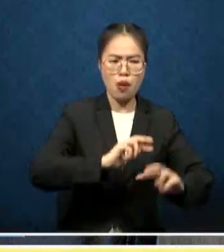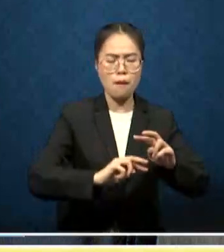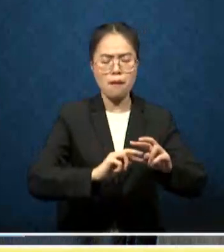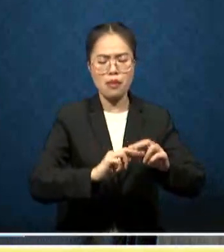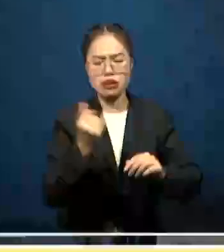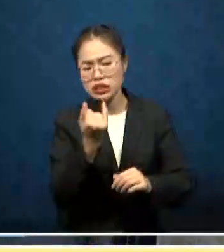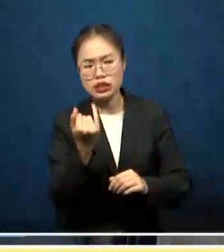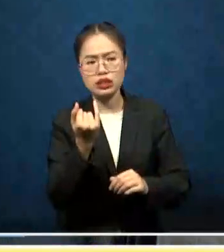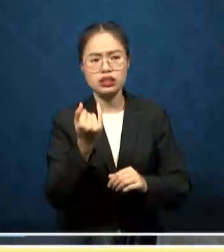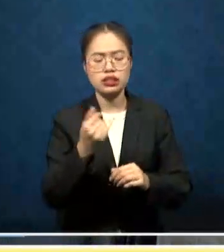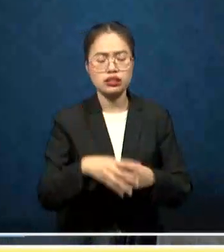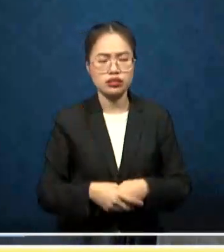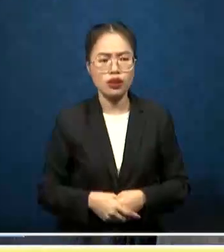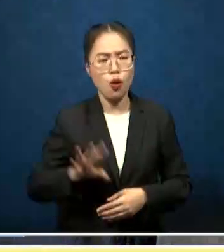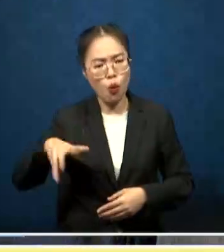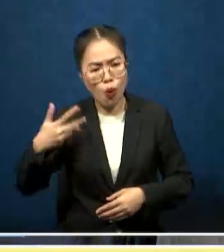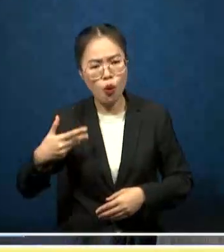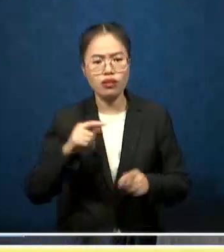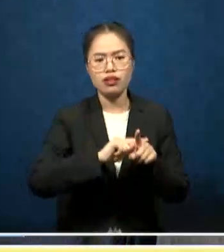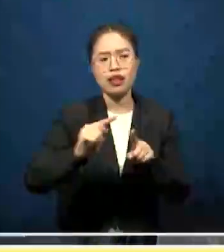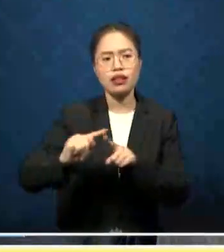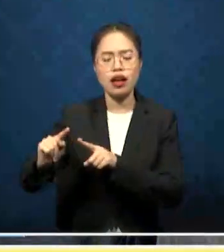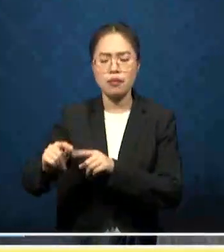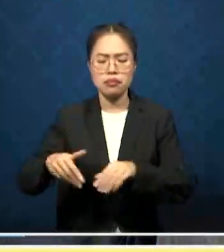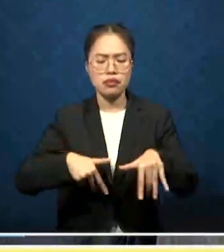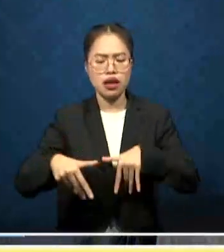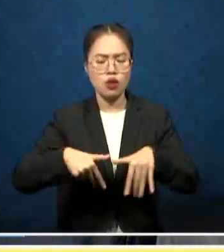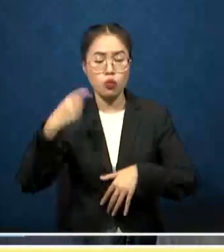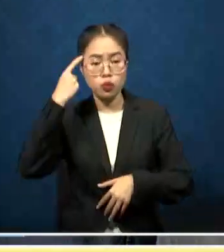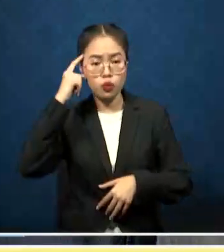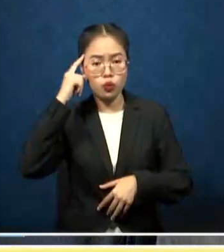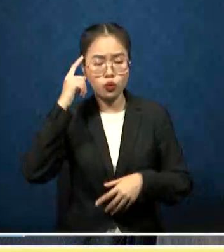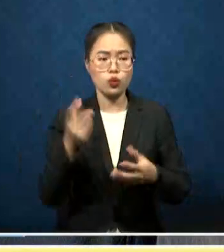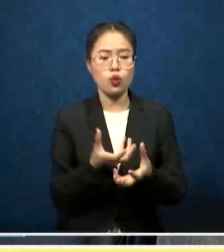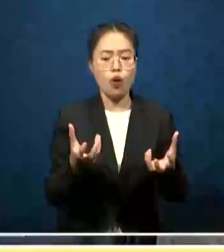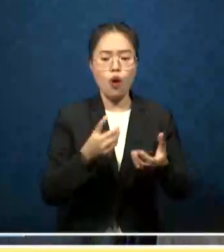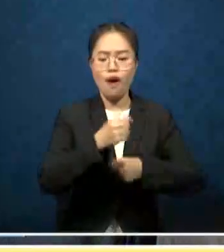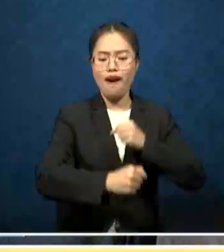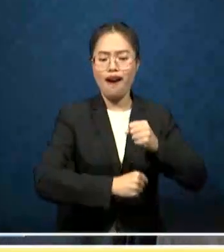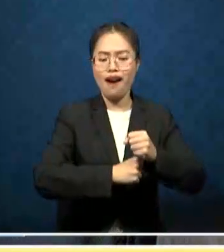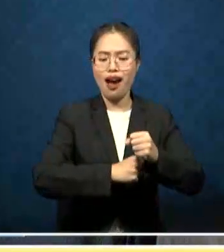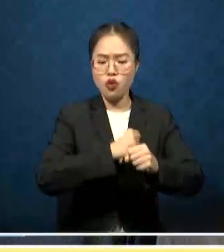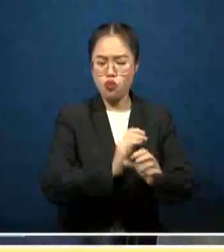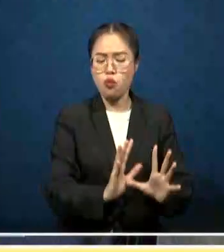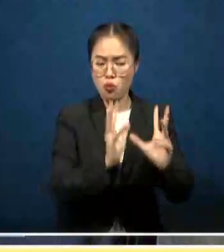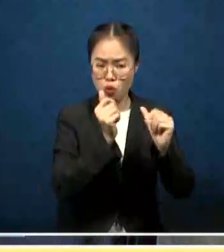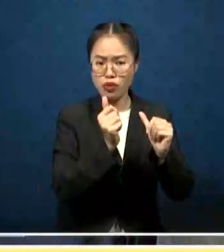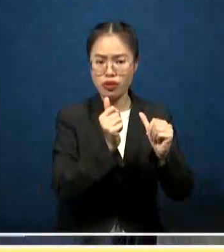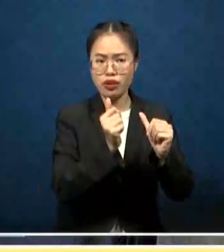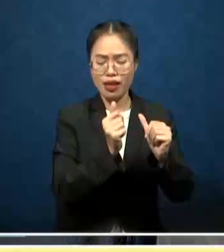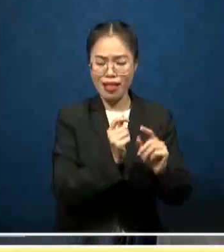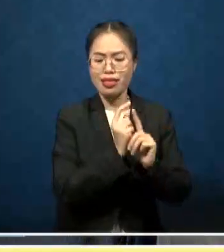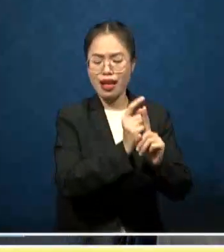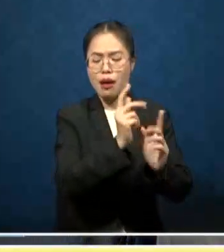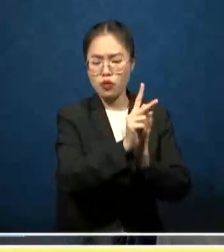ลักษณะประชาชนไม่เคยรู้หรครับว่าการขายสินค้าที่หมดอายุนั้นตามพรบ